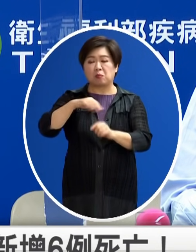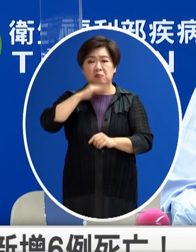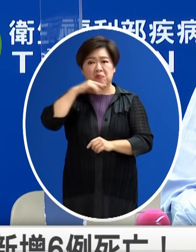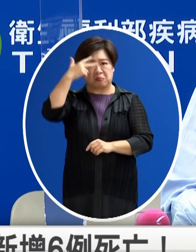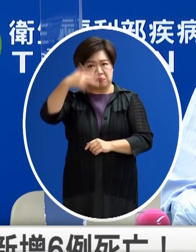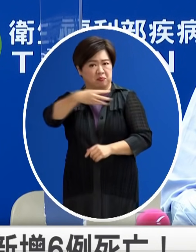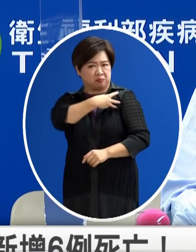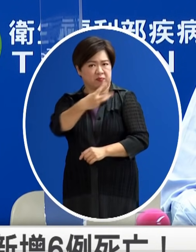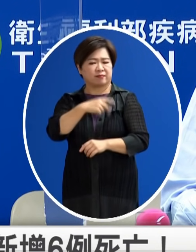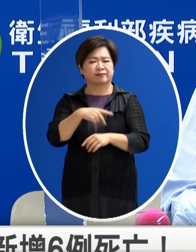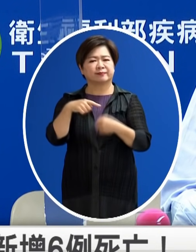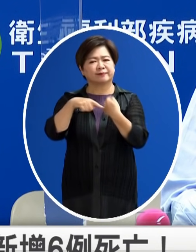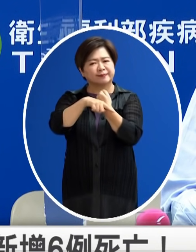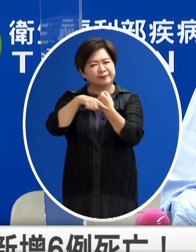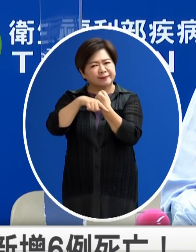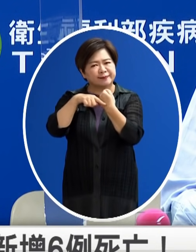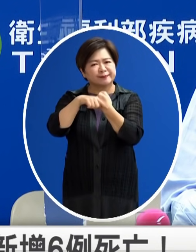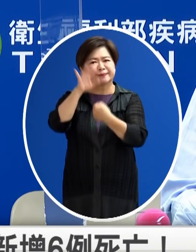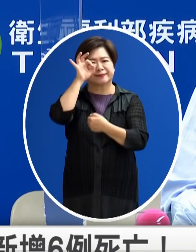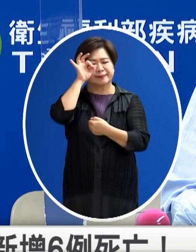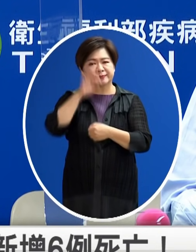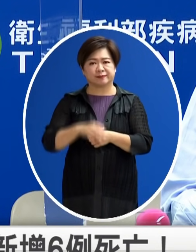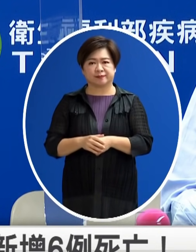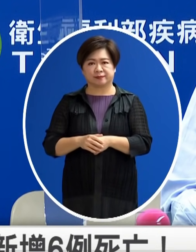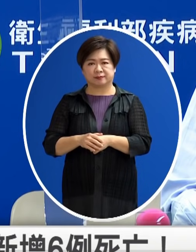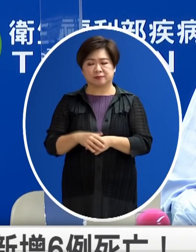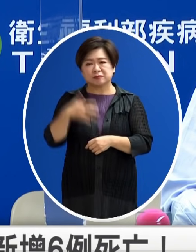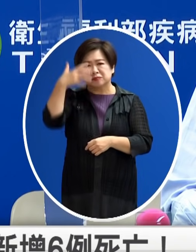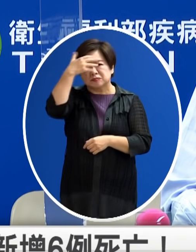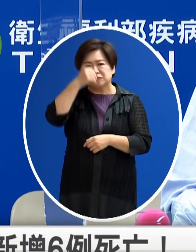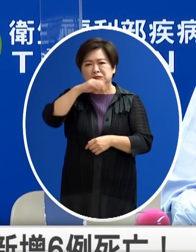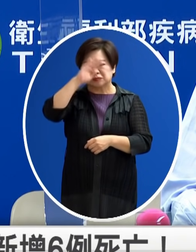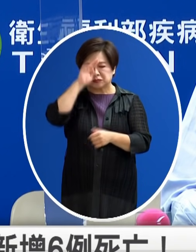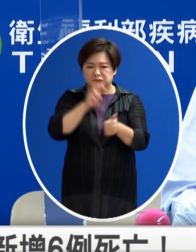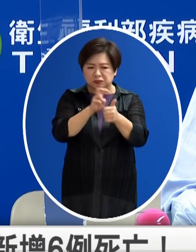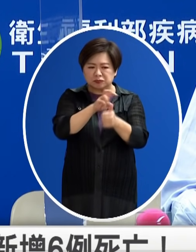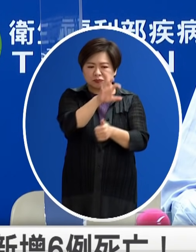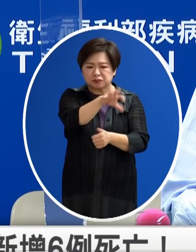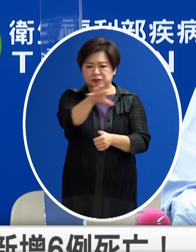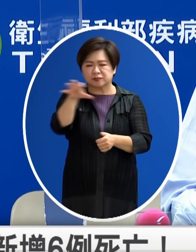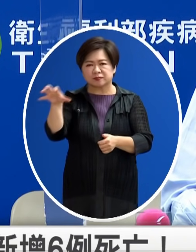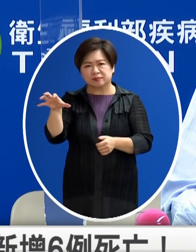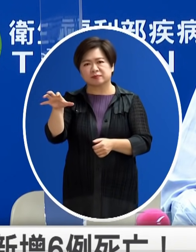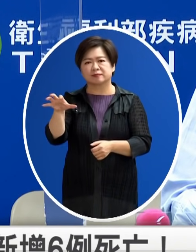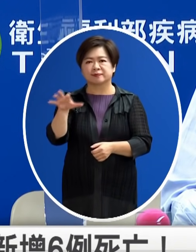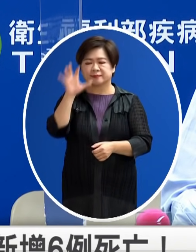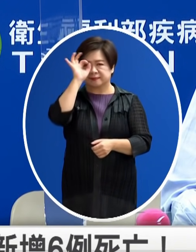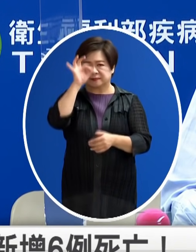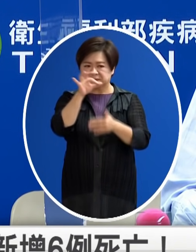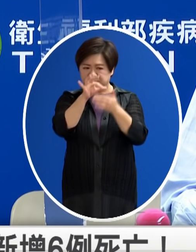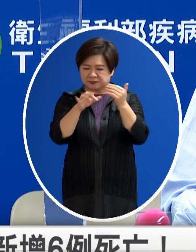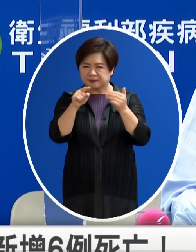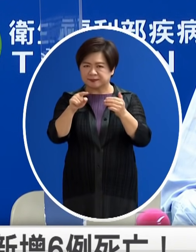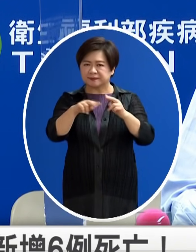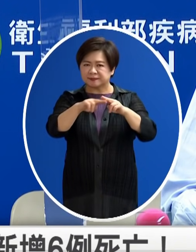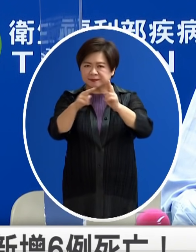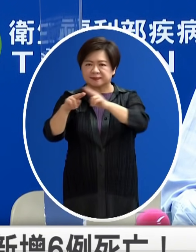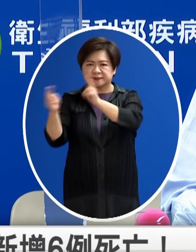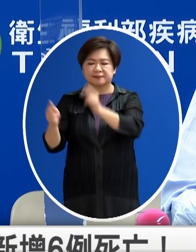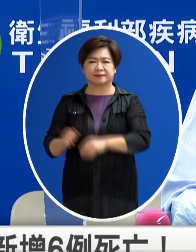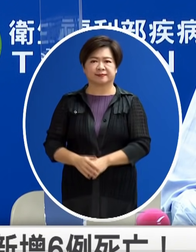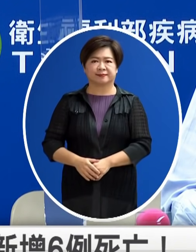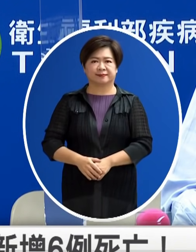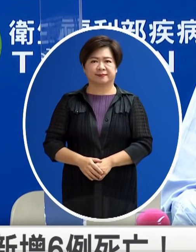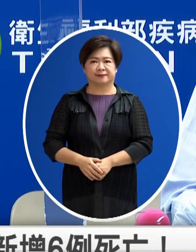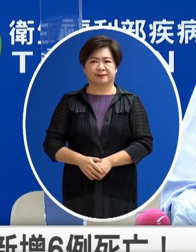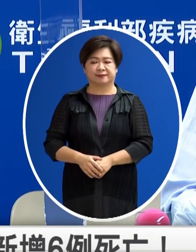议相关的这些有关于长者的照顾的单位要怎么样来解封。好，